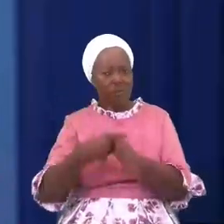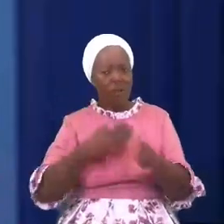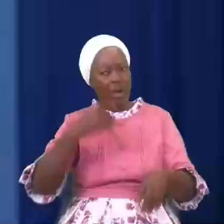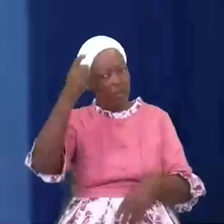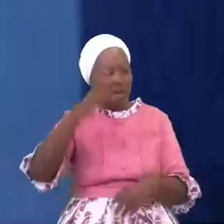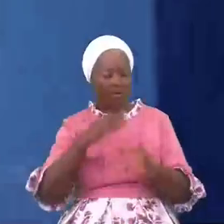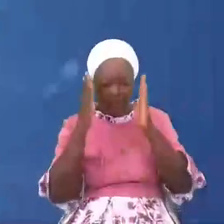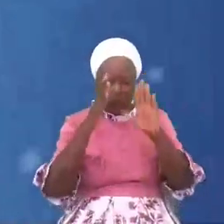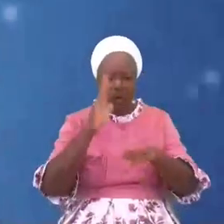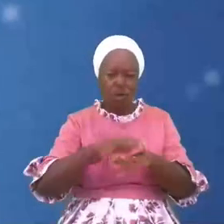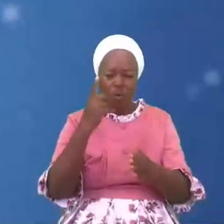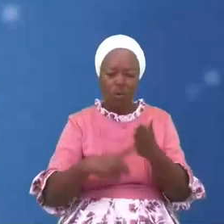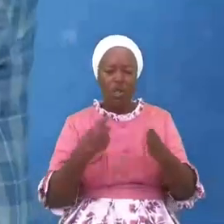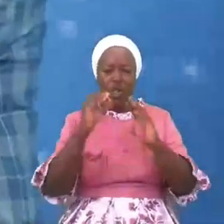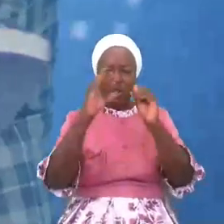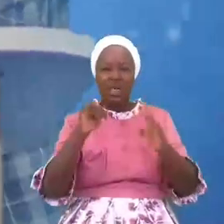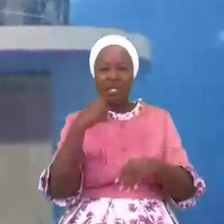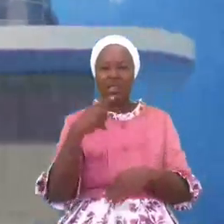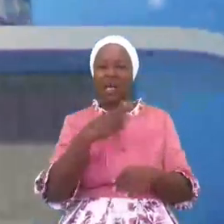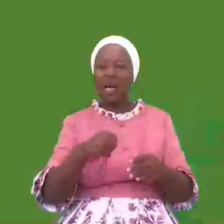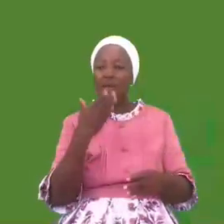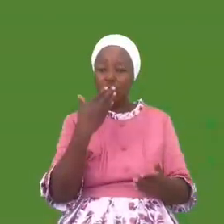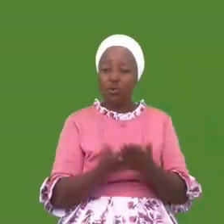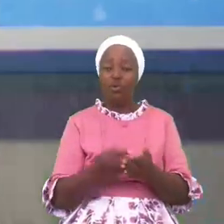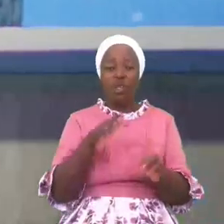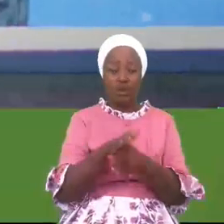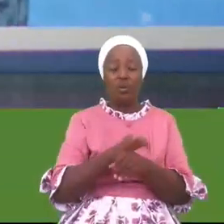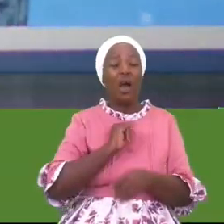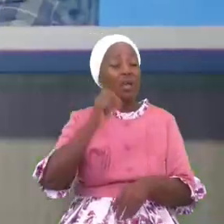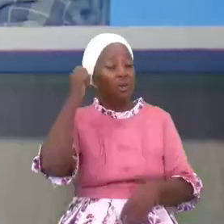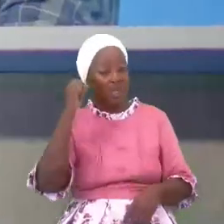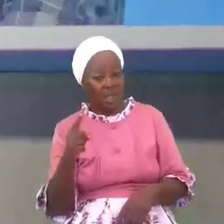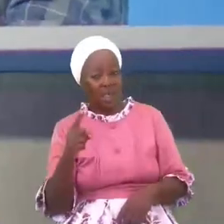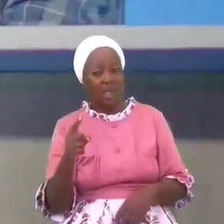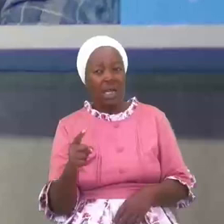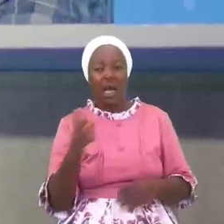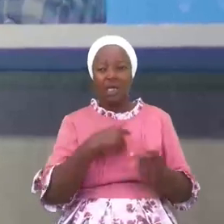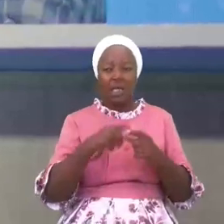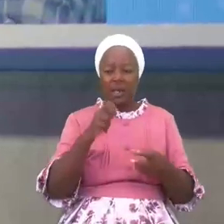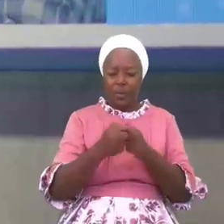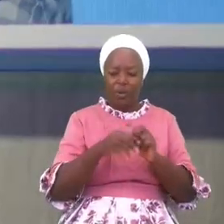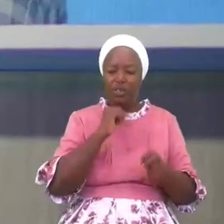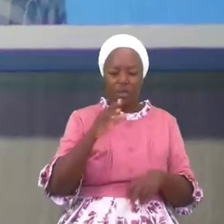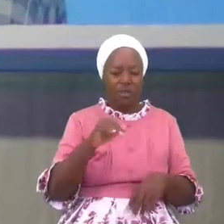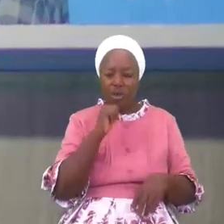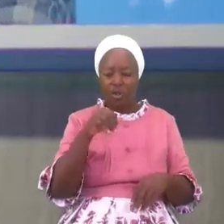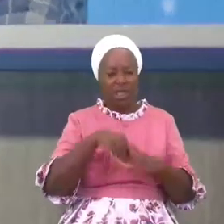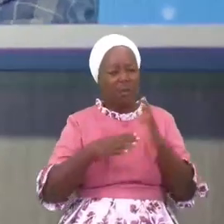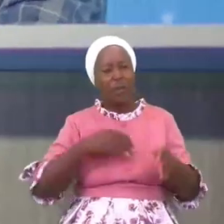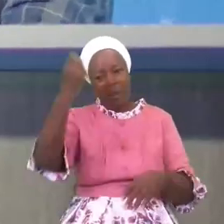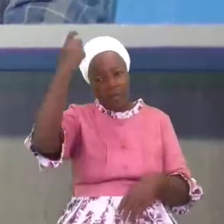je me concentrais sur ce que l'enseignant disait. Et j'ai finalement compris. Le problème n'était pas mon cerveau. Le problème n'était